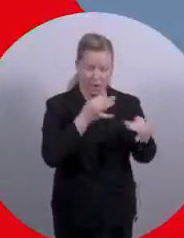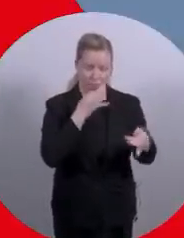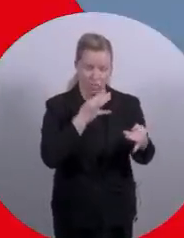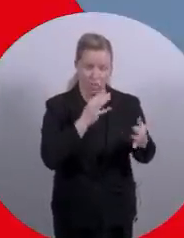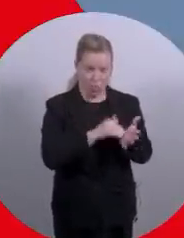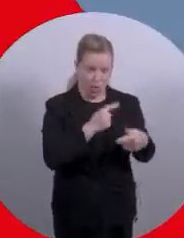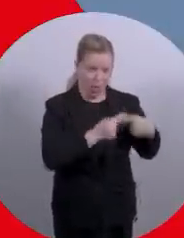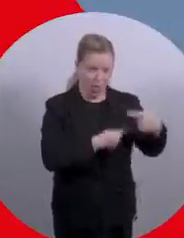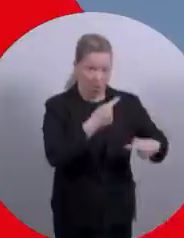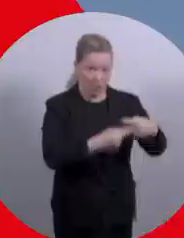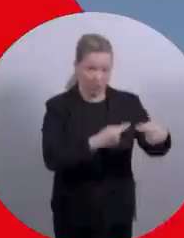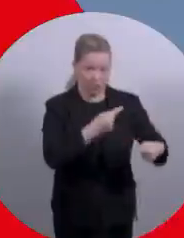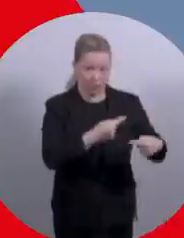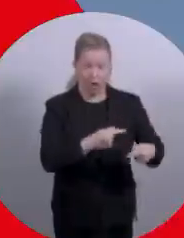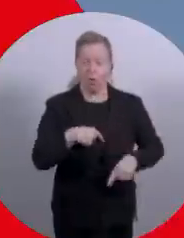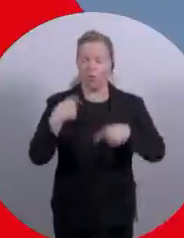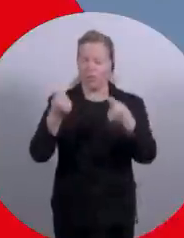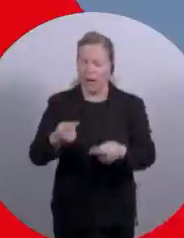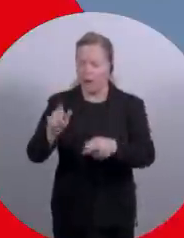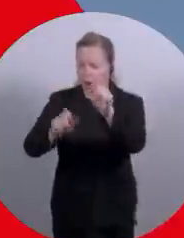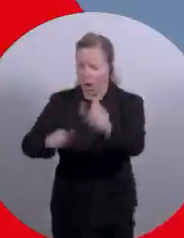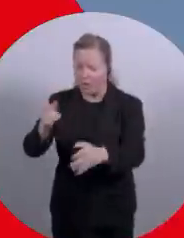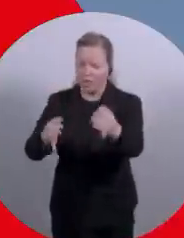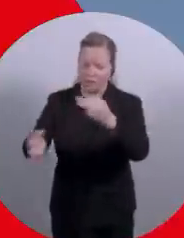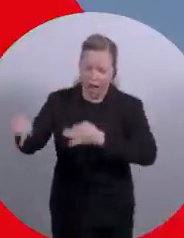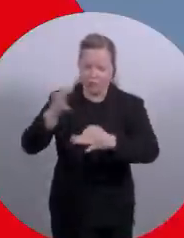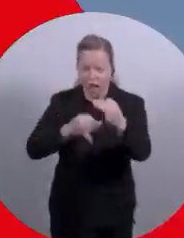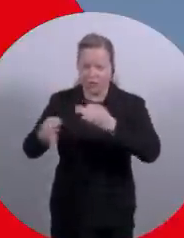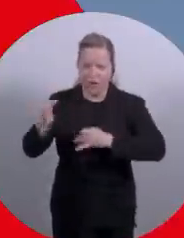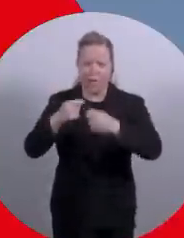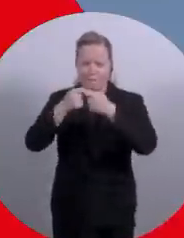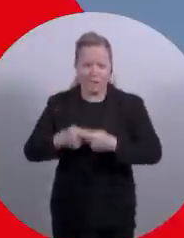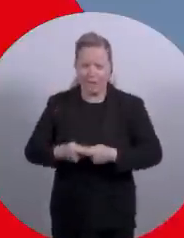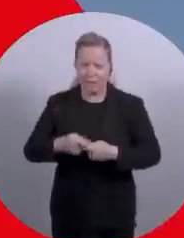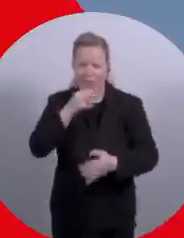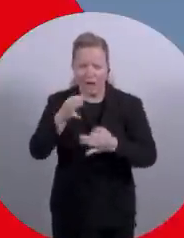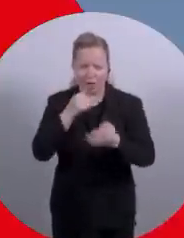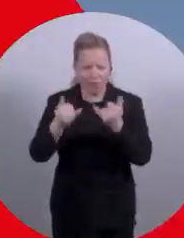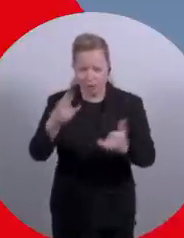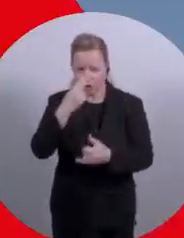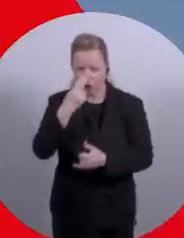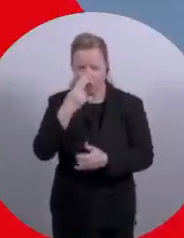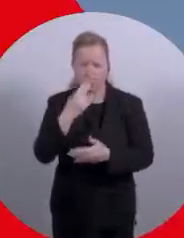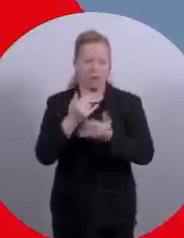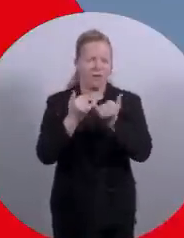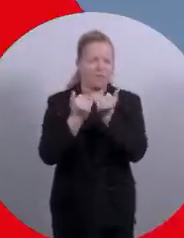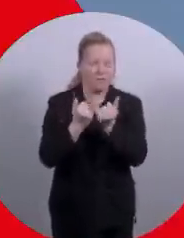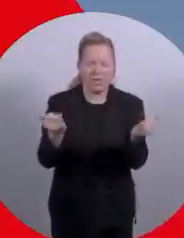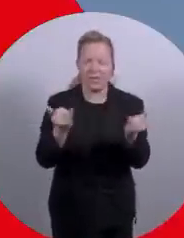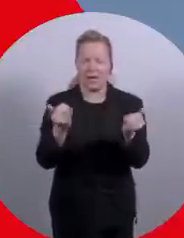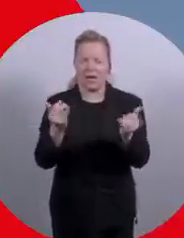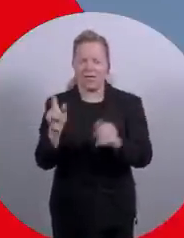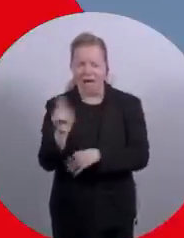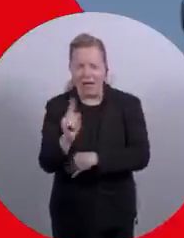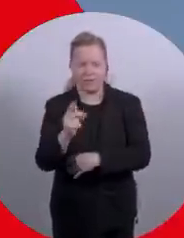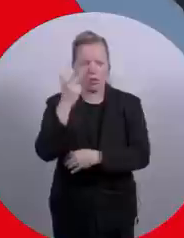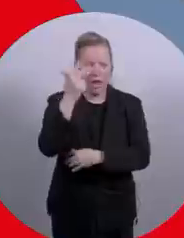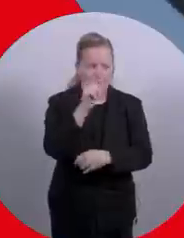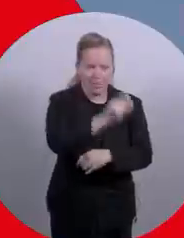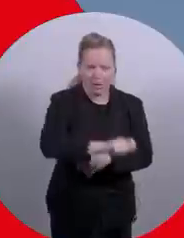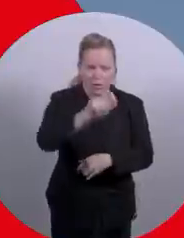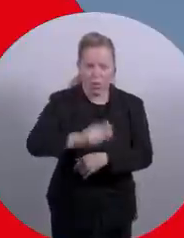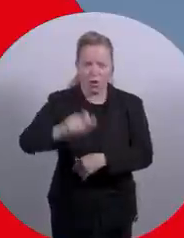worden wie auf unsere Mitglieder Befragung und ich bin gefragt worden wie stehst du dazu wen von den dreien unterstützt du